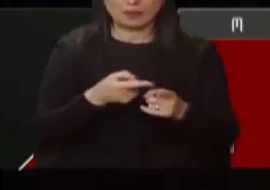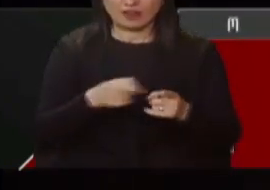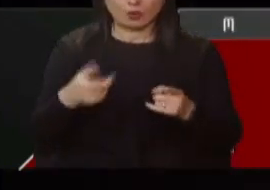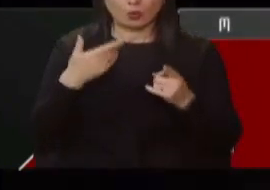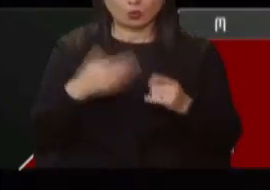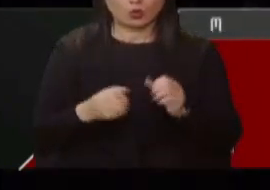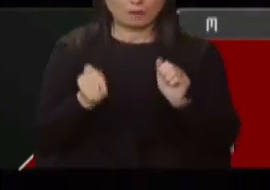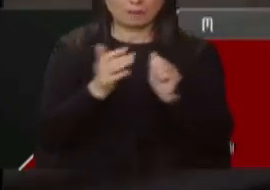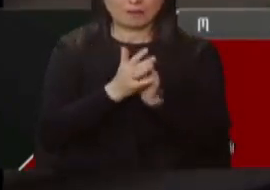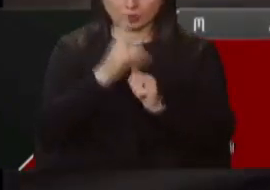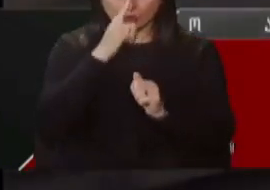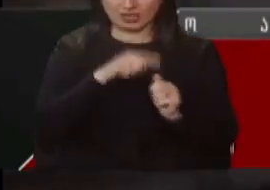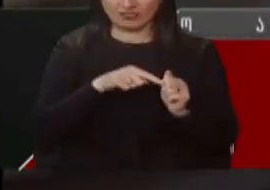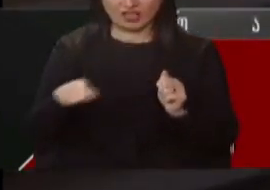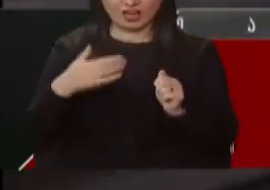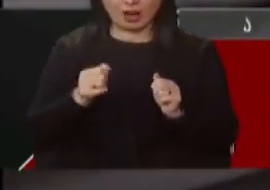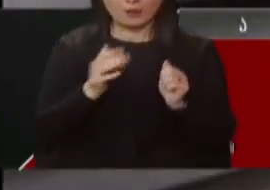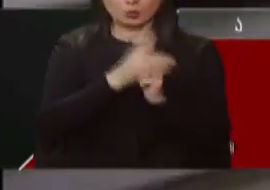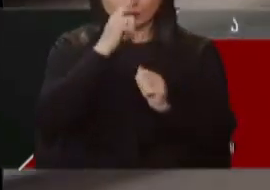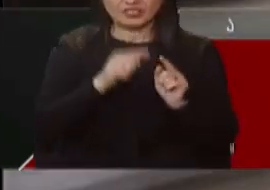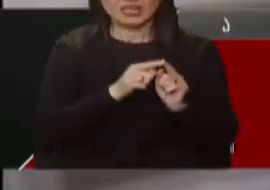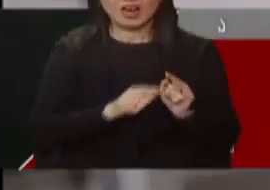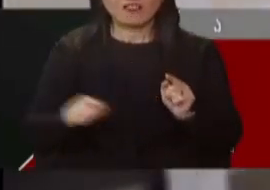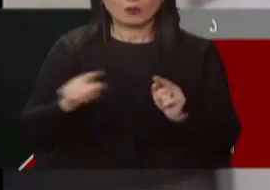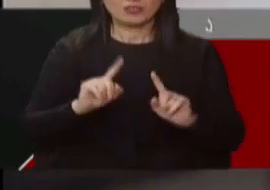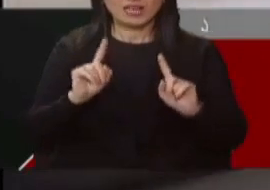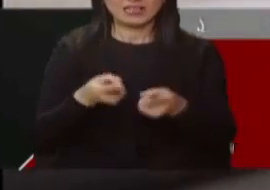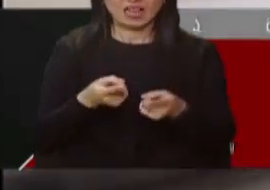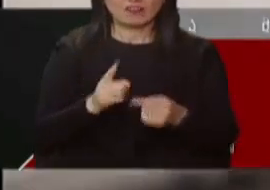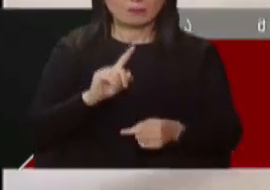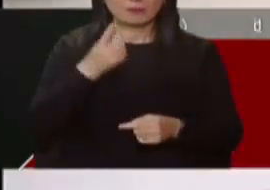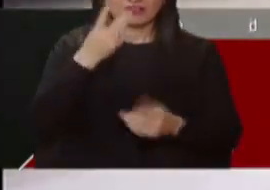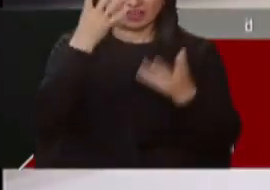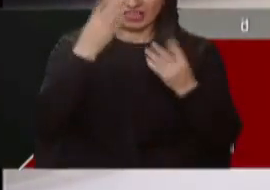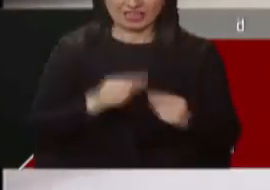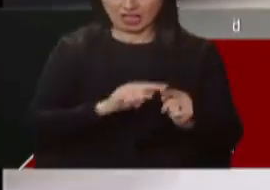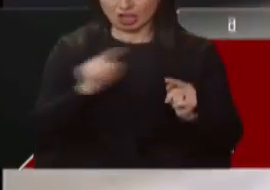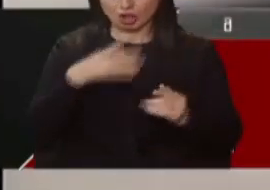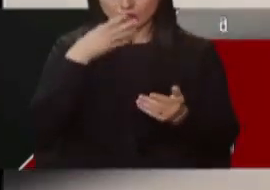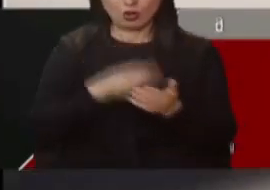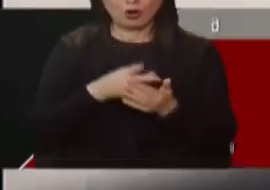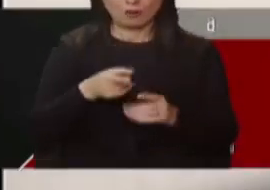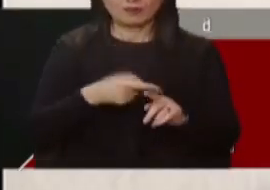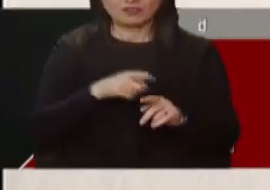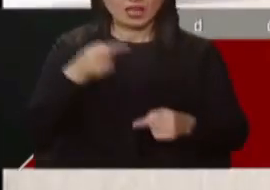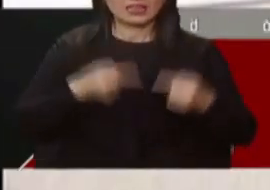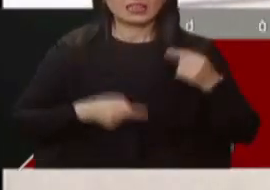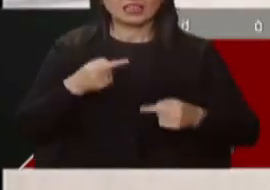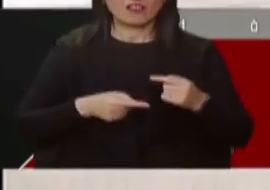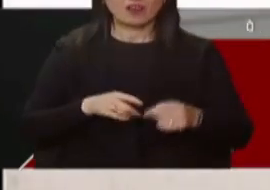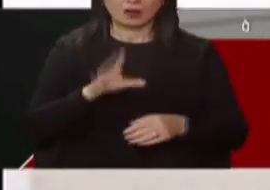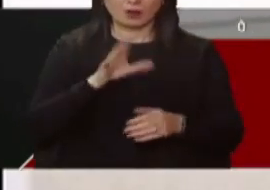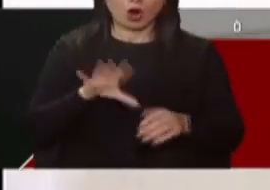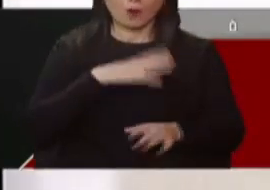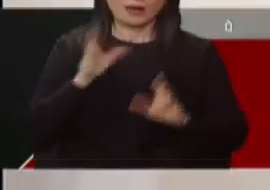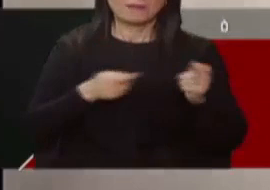ახლა უკვე მე-15 თვე იწურება და ამ 15 თვის განმავლობაში დაკავების პირველი დღეებიდან ამ დრომდე არ წყდება დავა იმაზე, ებრძვის თუ